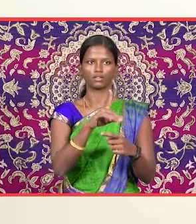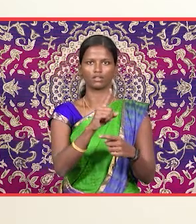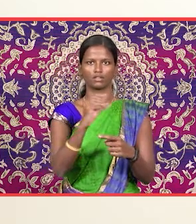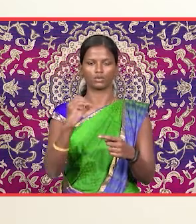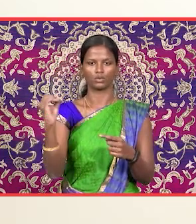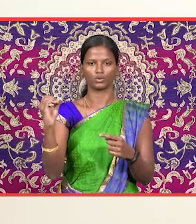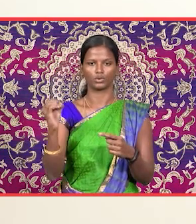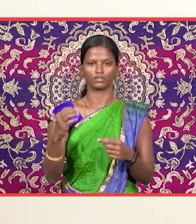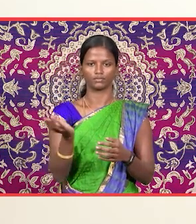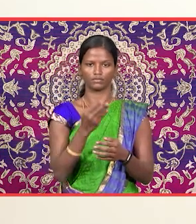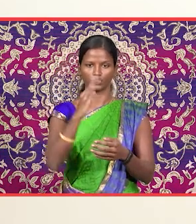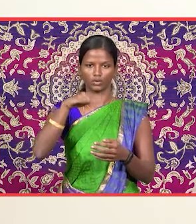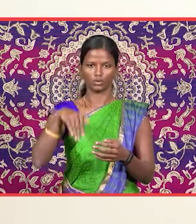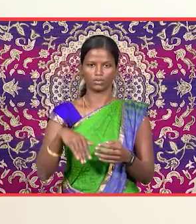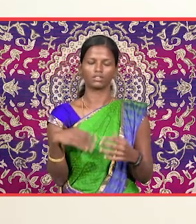4 × 100/9